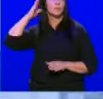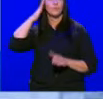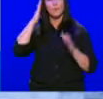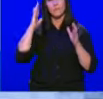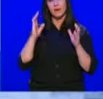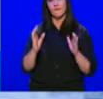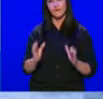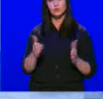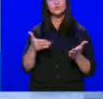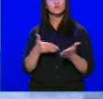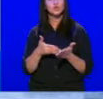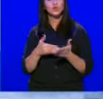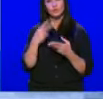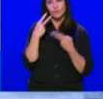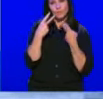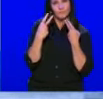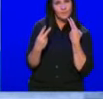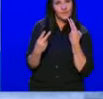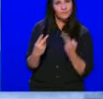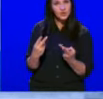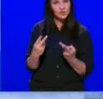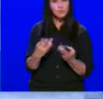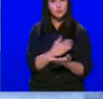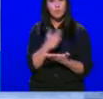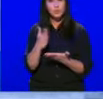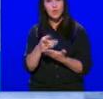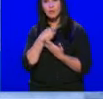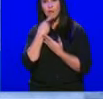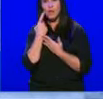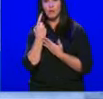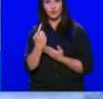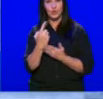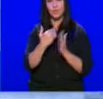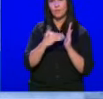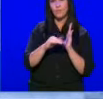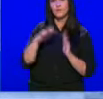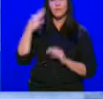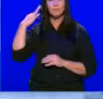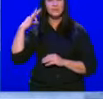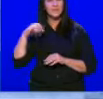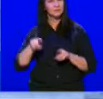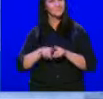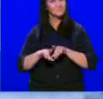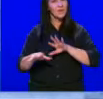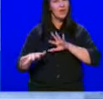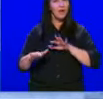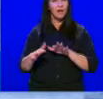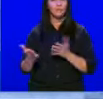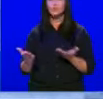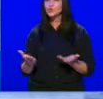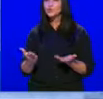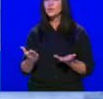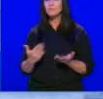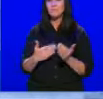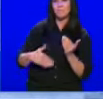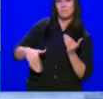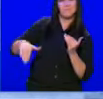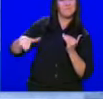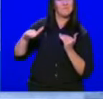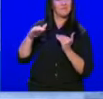правителство, защото виждаме, че последната година и половина президента като че ли